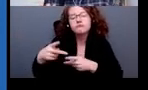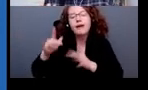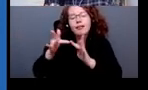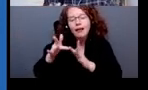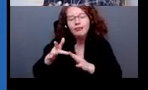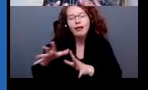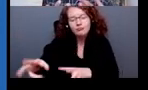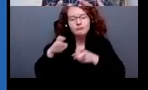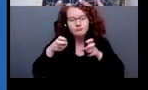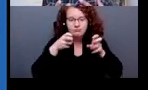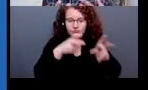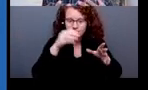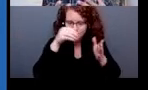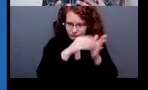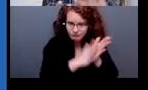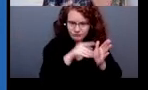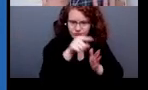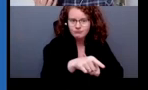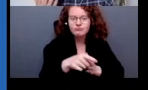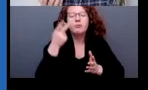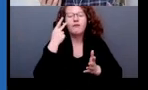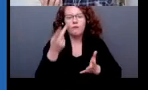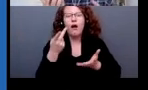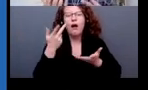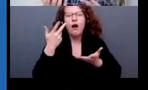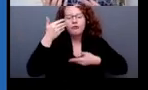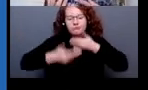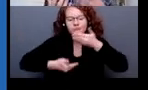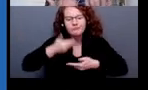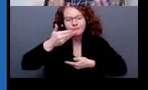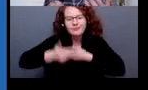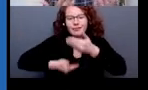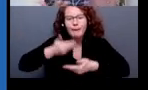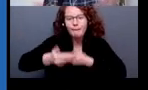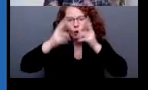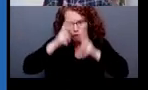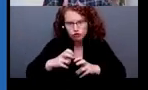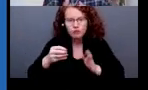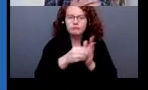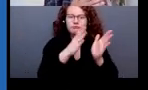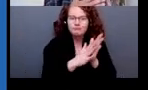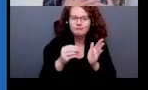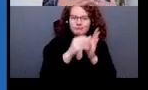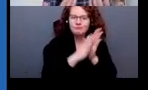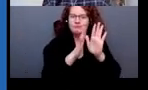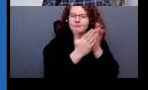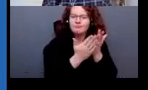certains moments du projet et de parfois également explorer des thèmes qui nous paraissaient intéressants, comme par exemple